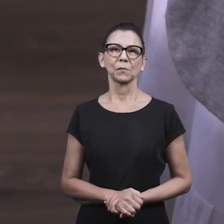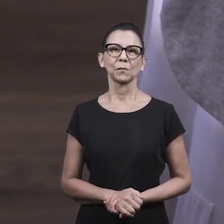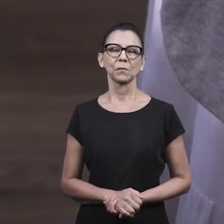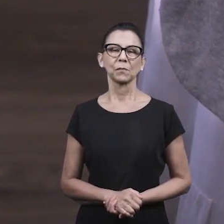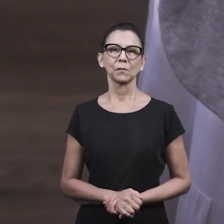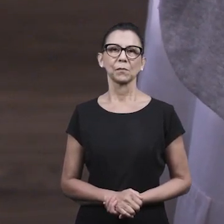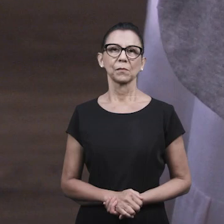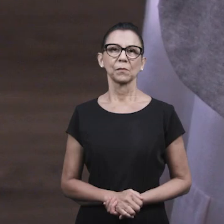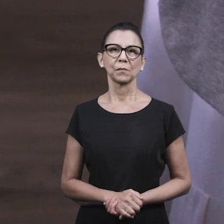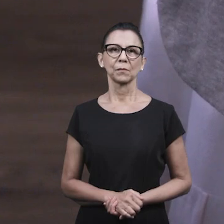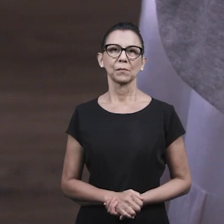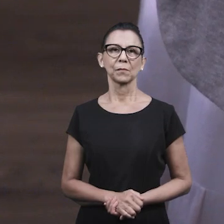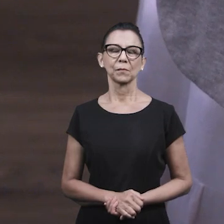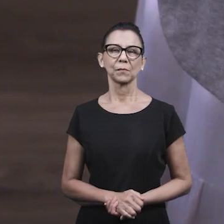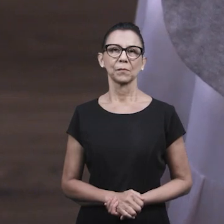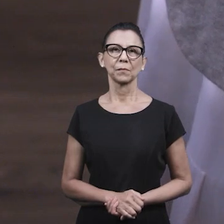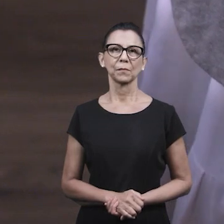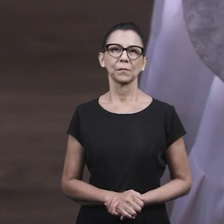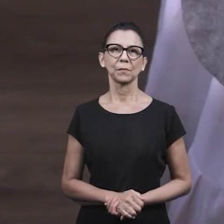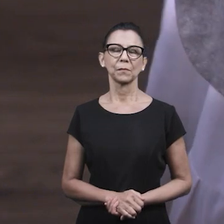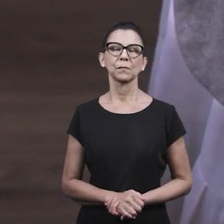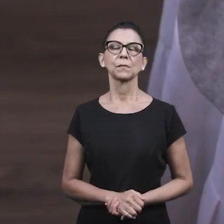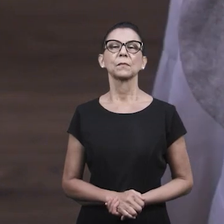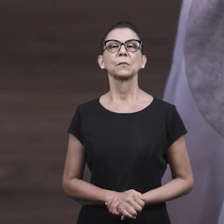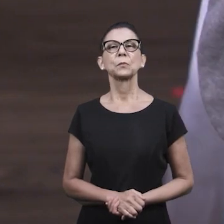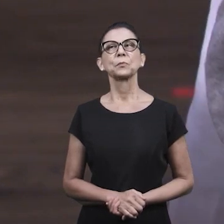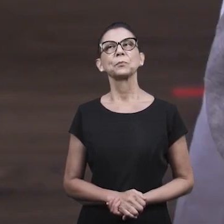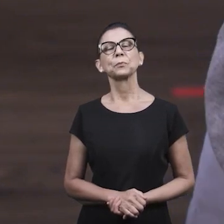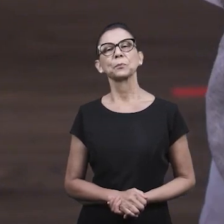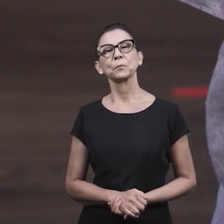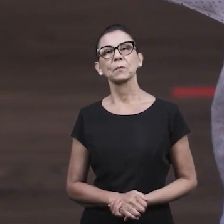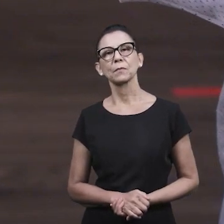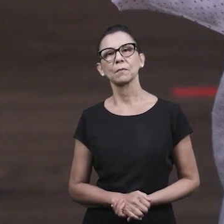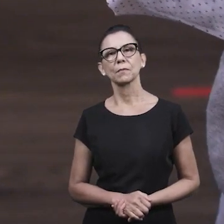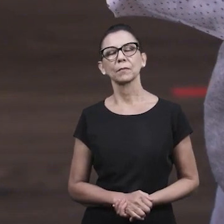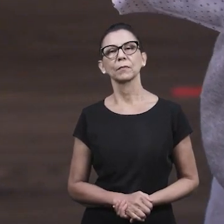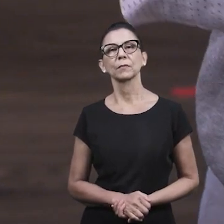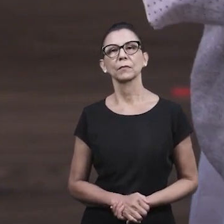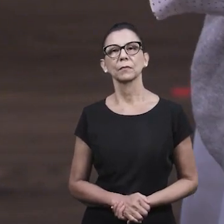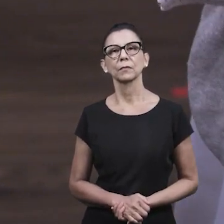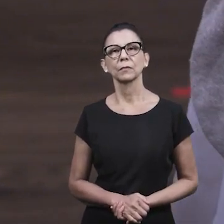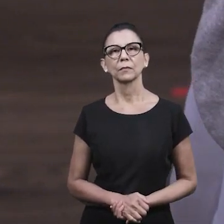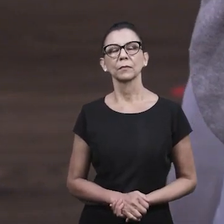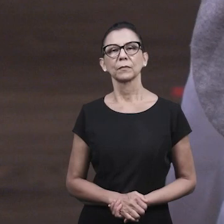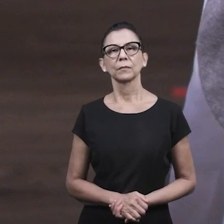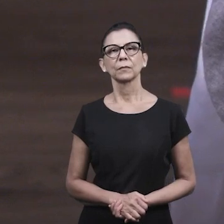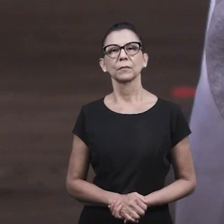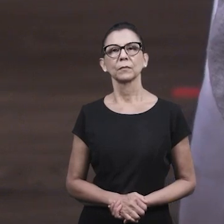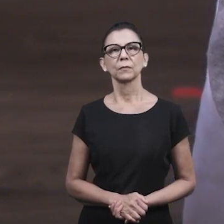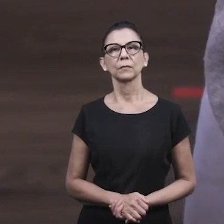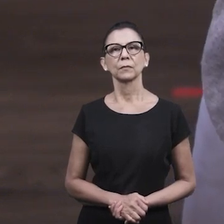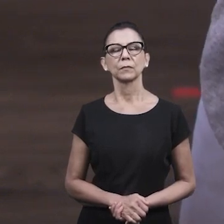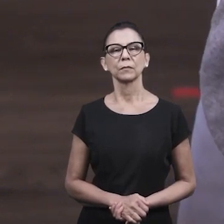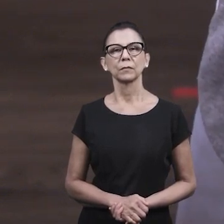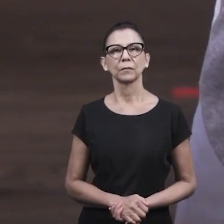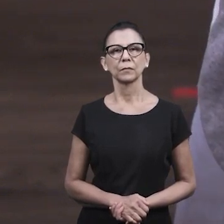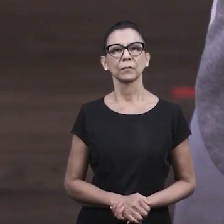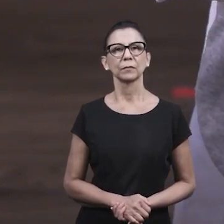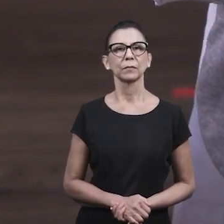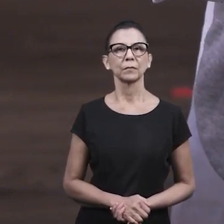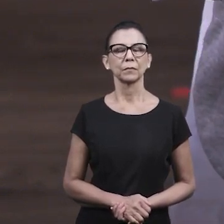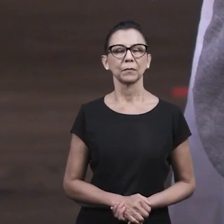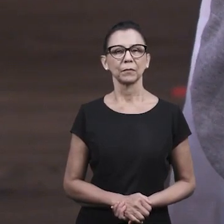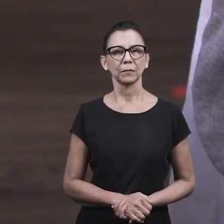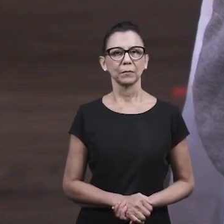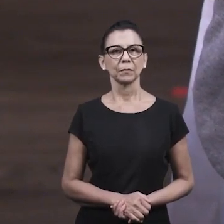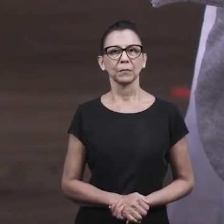Virou? On tourne. On revient. On tourne discrètement.